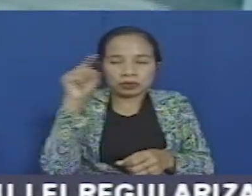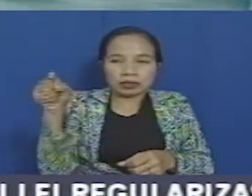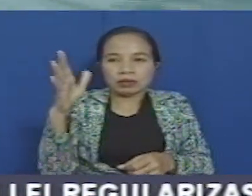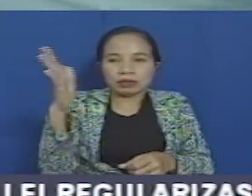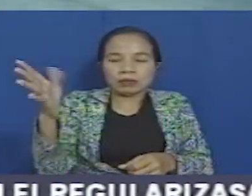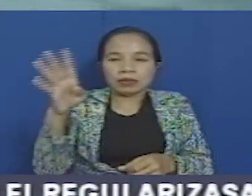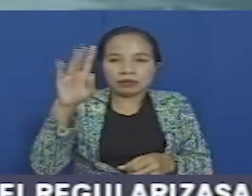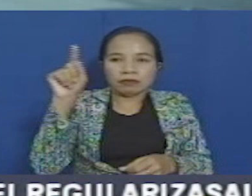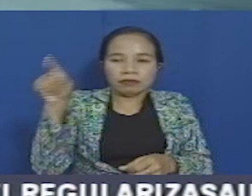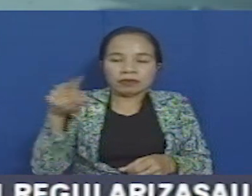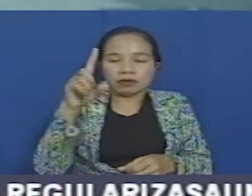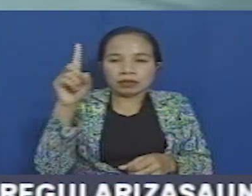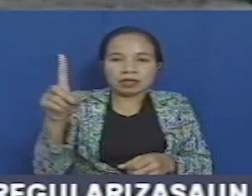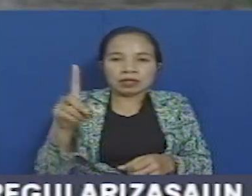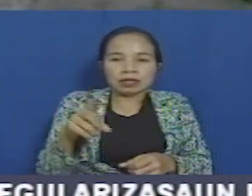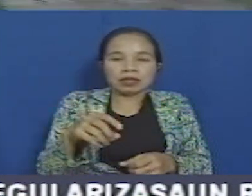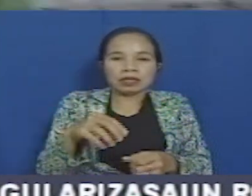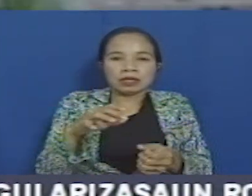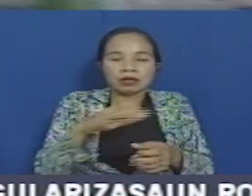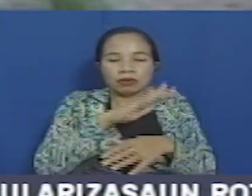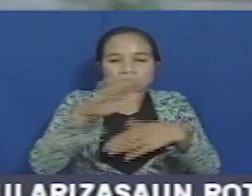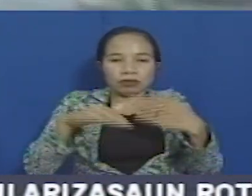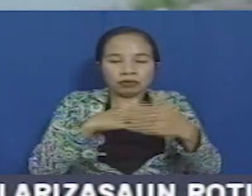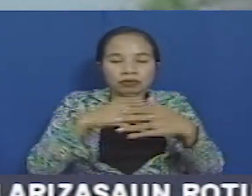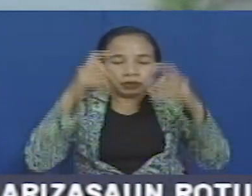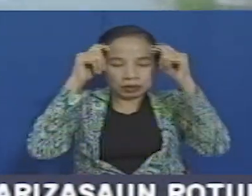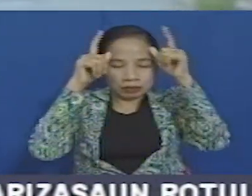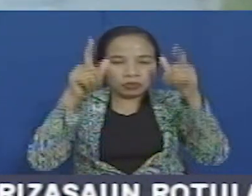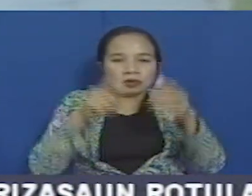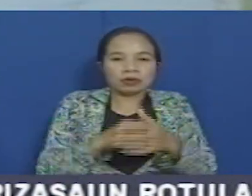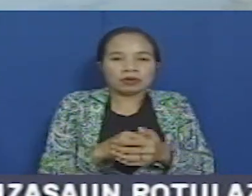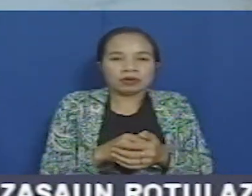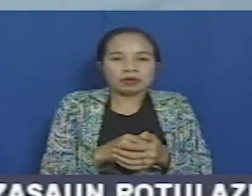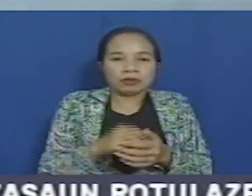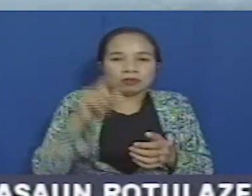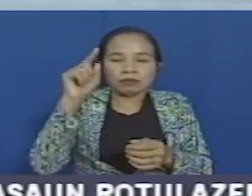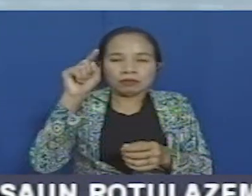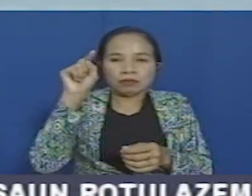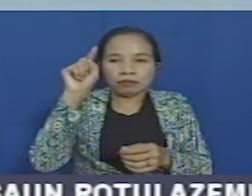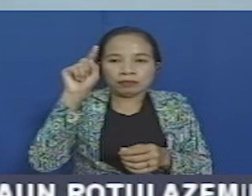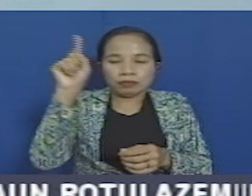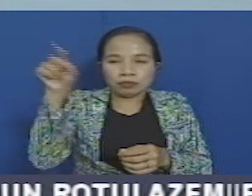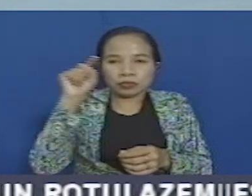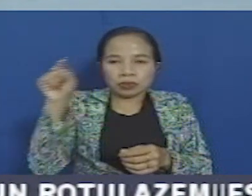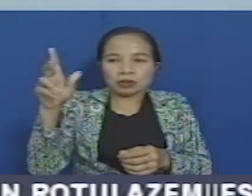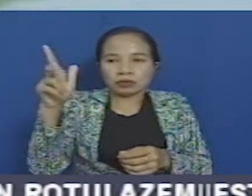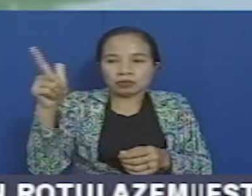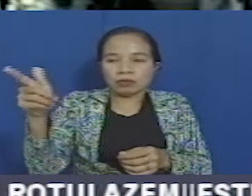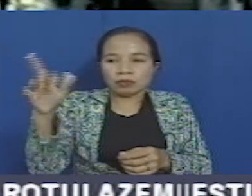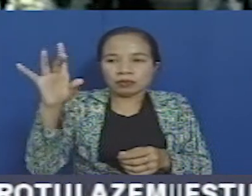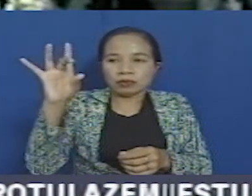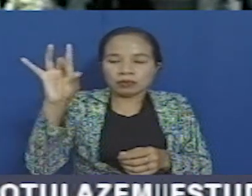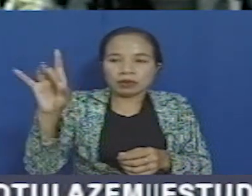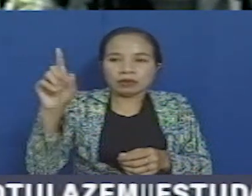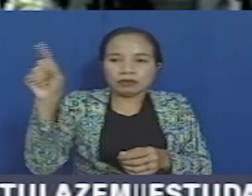resin hat virgula ida no ihe território Timor Larantomak porcento ruanulu resin walu virgula